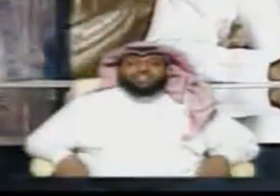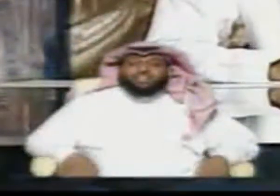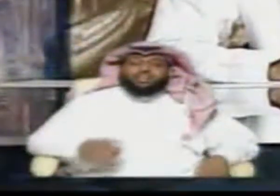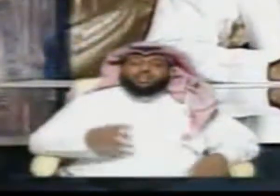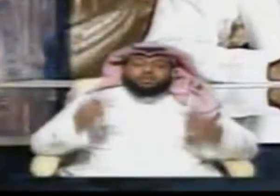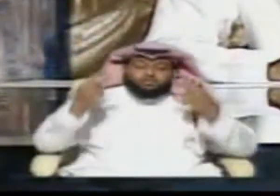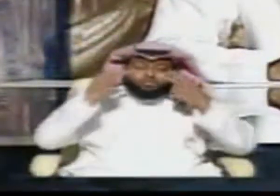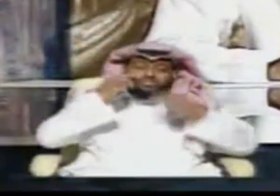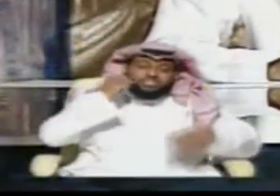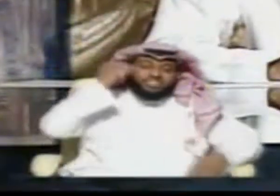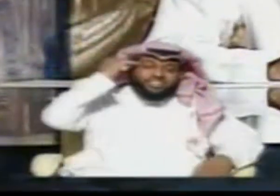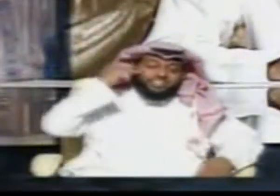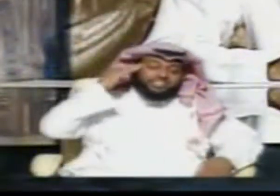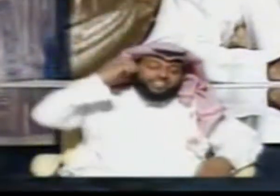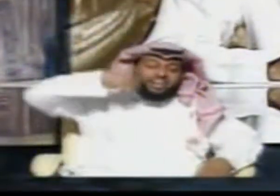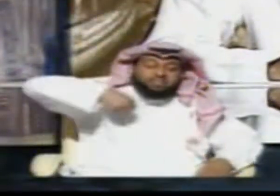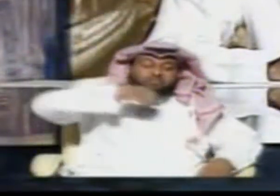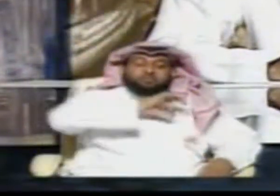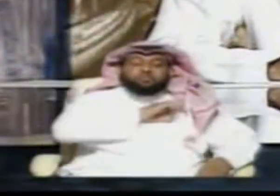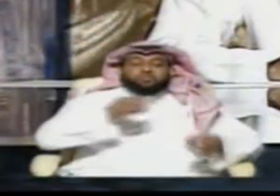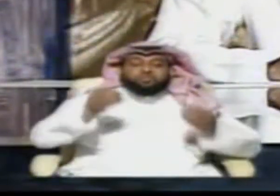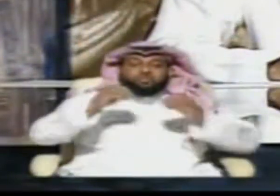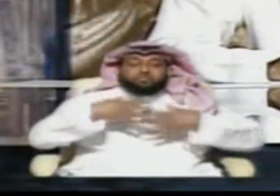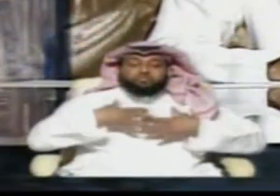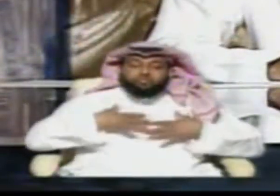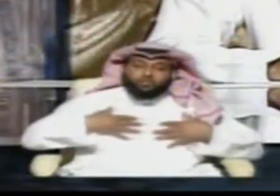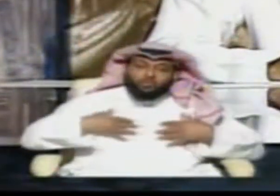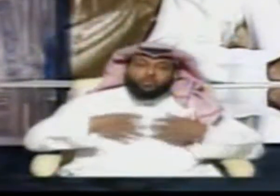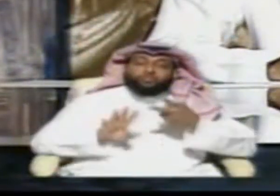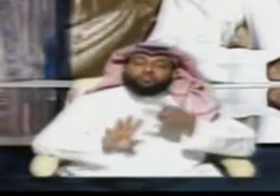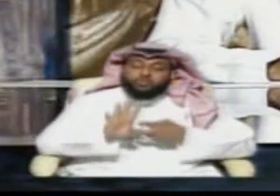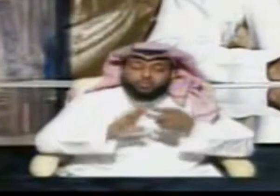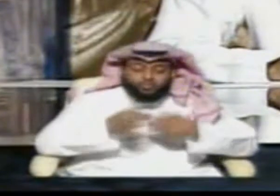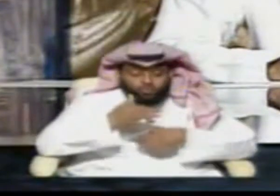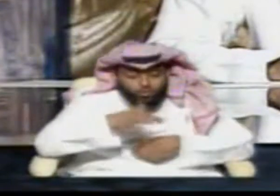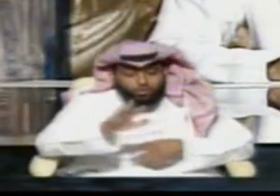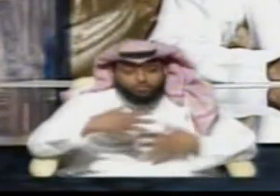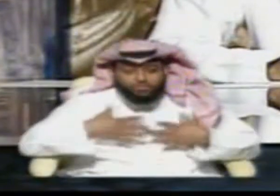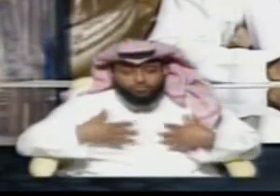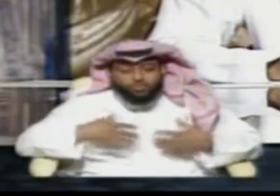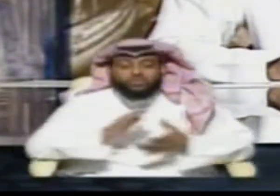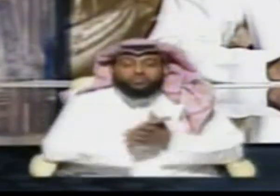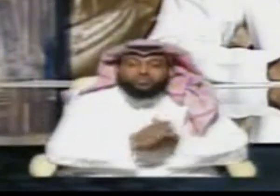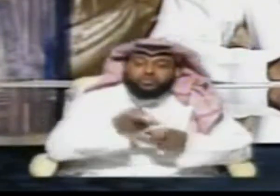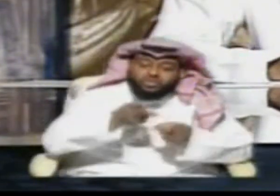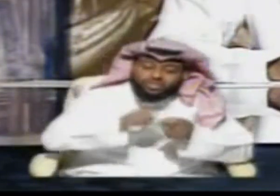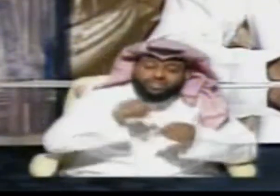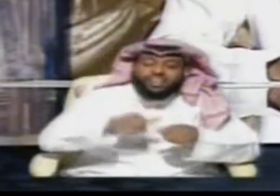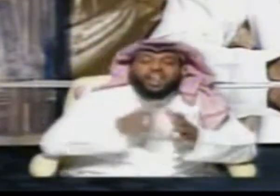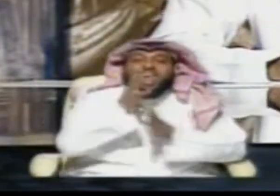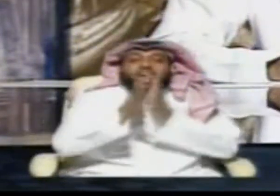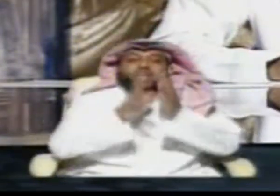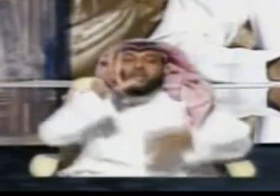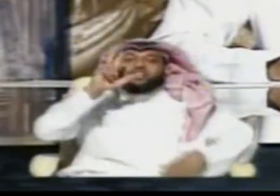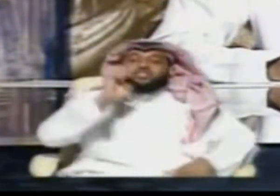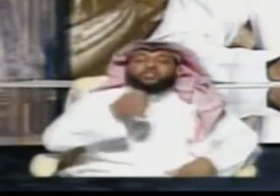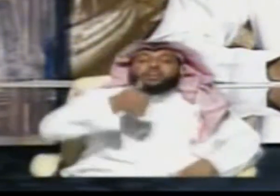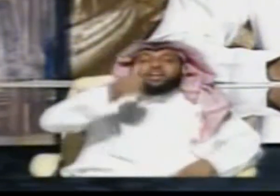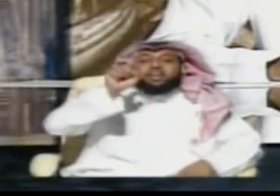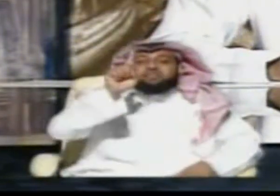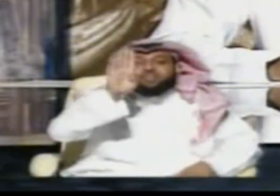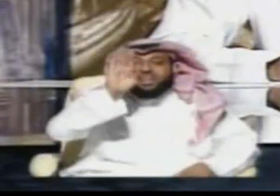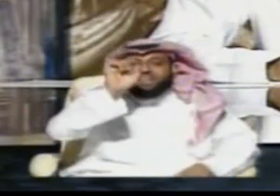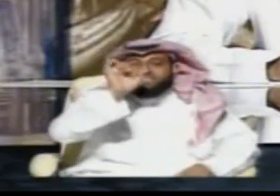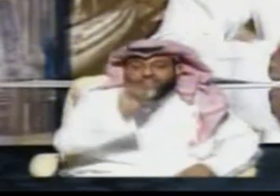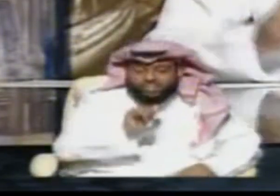تَعْلَمُونَ. مشاهدينا الكرام، السلام عليكم ورحمة الله وبركاته، طبتم وطابت أوقاتكم بالخير. نحييكم ونجدد الترحيب بكم مع حلقة جديدة من